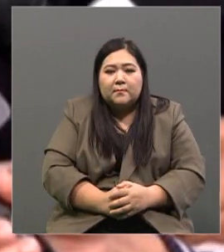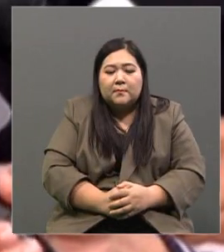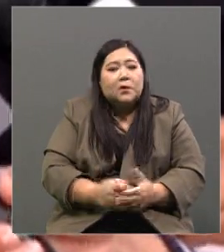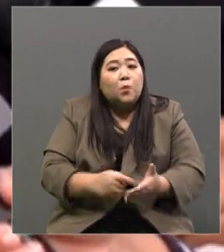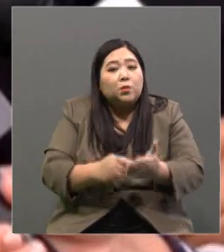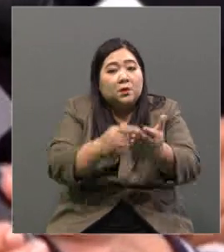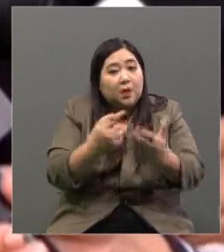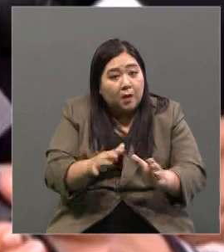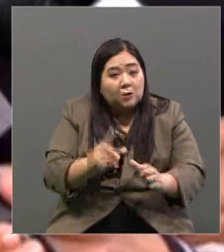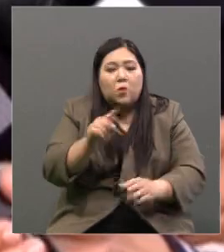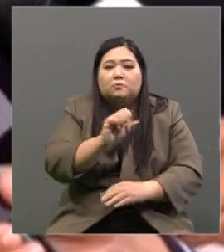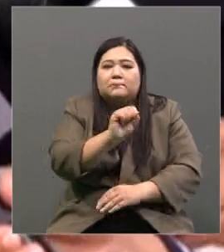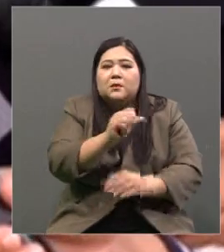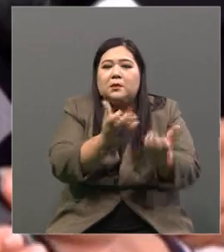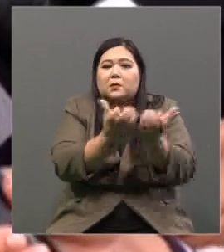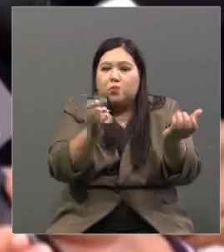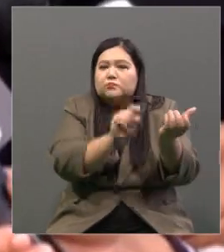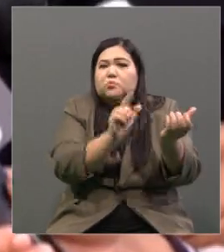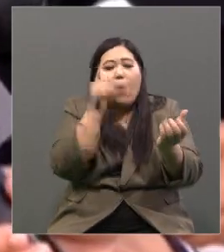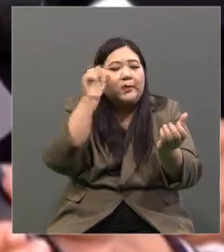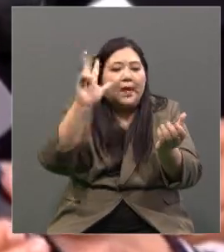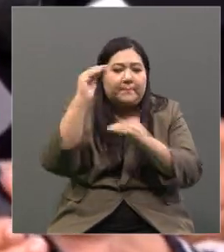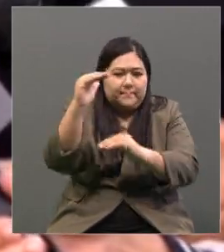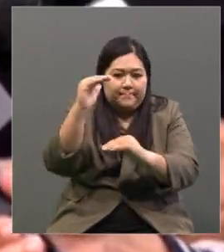ก็ต้องส่งผ่านรัฐนูลภายใน3วัน